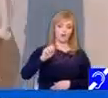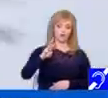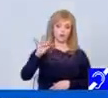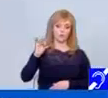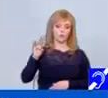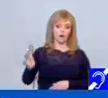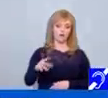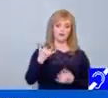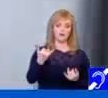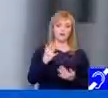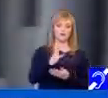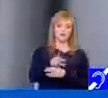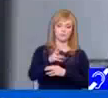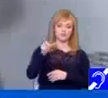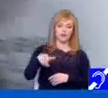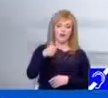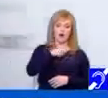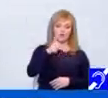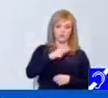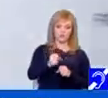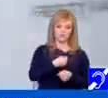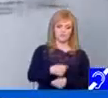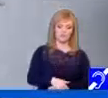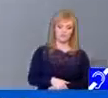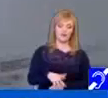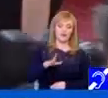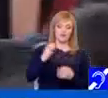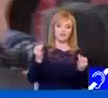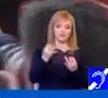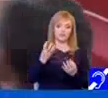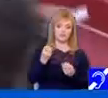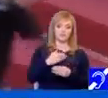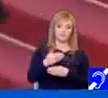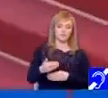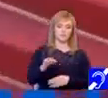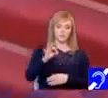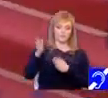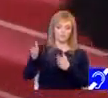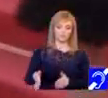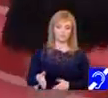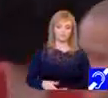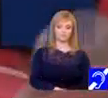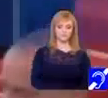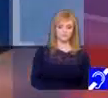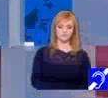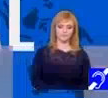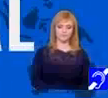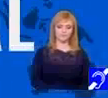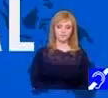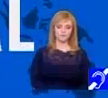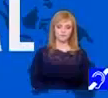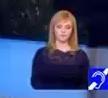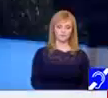că celebrul producător de filme a încercat să o violeze. Declarația ei emoționantă mai târziu în telejurnal.